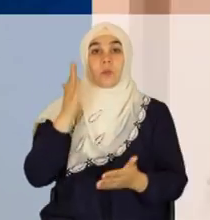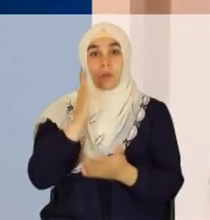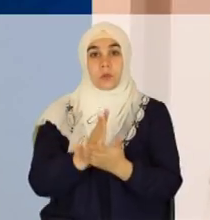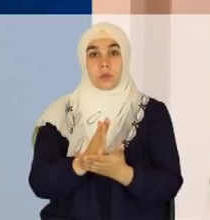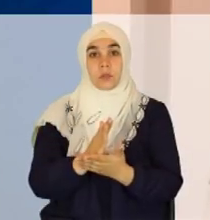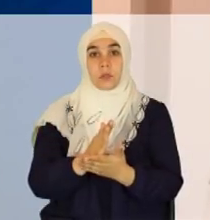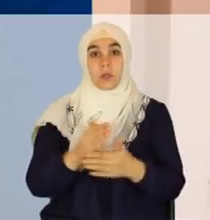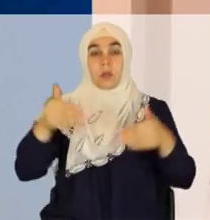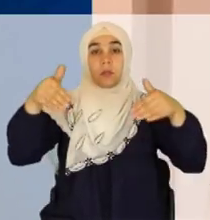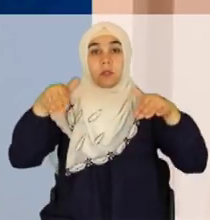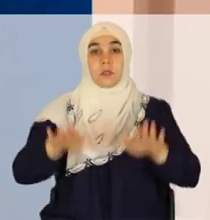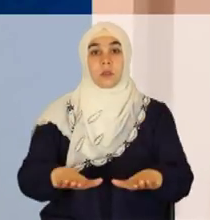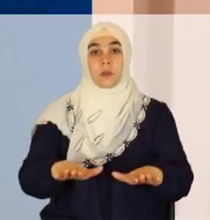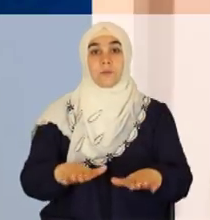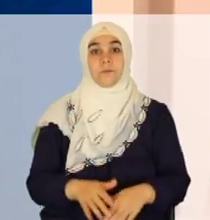işini karar kıldı.